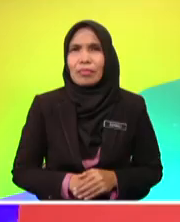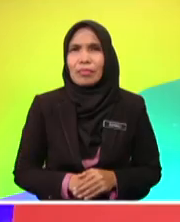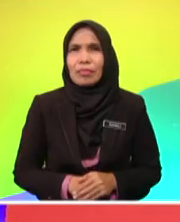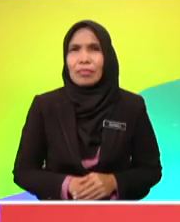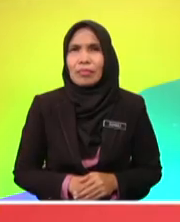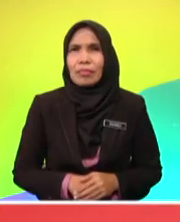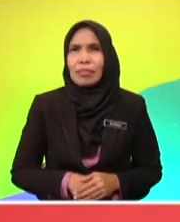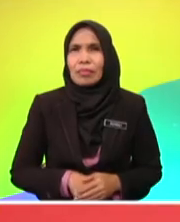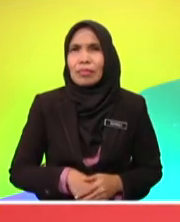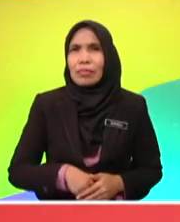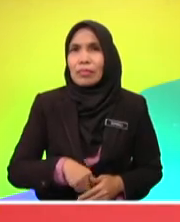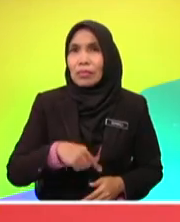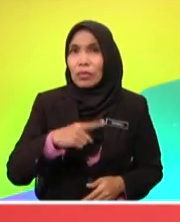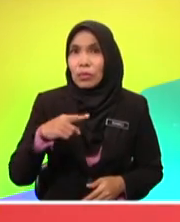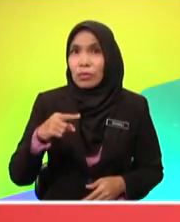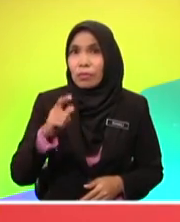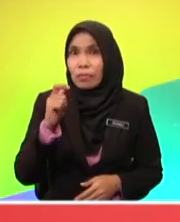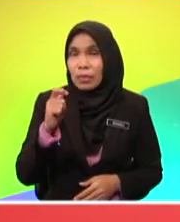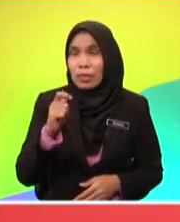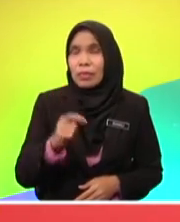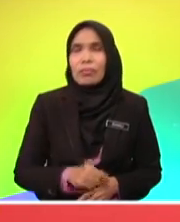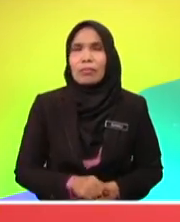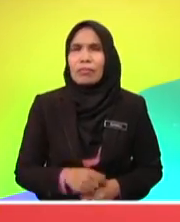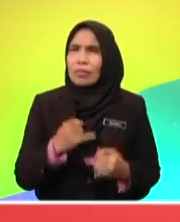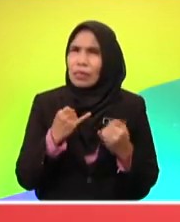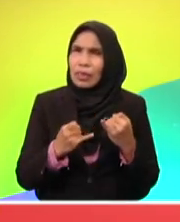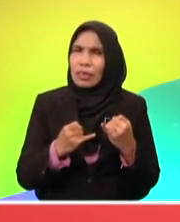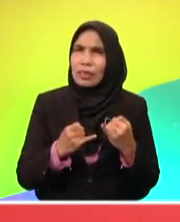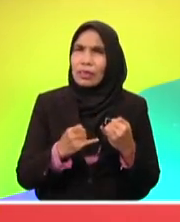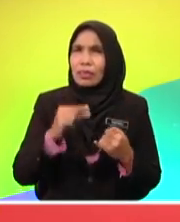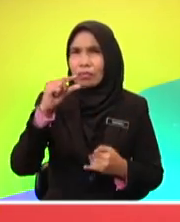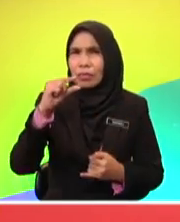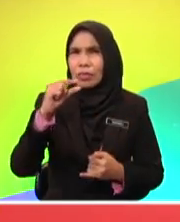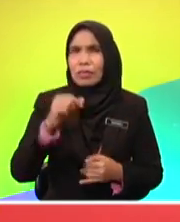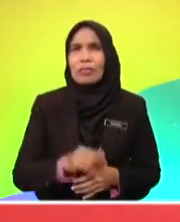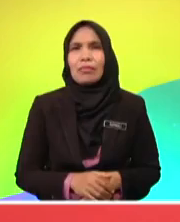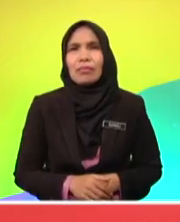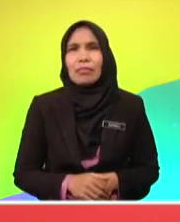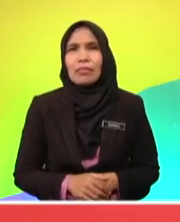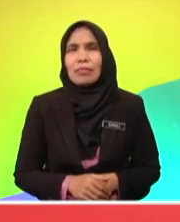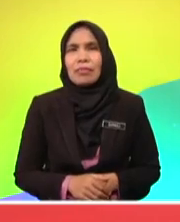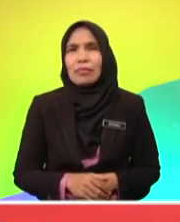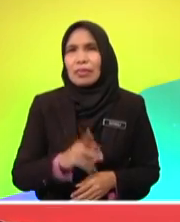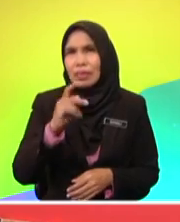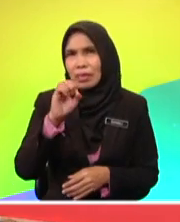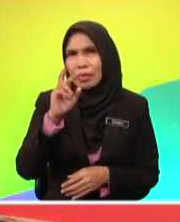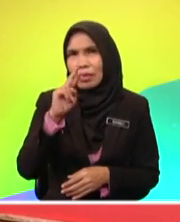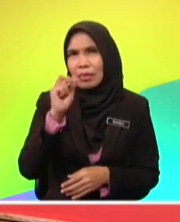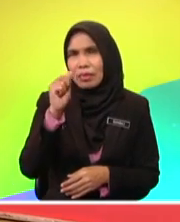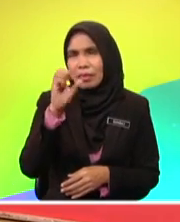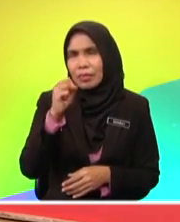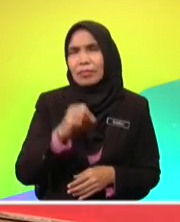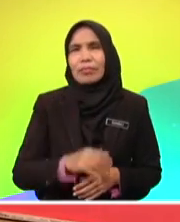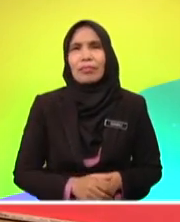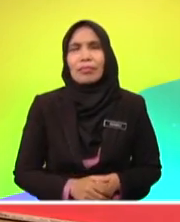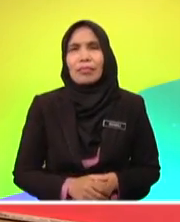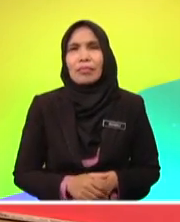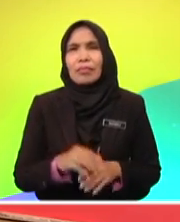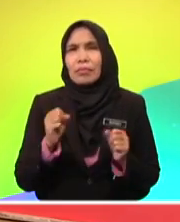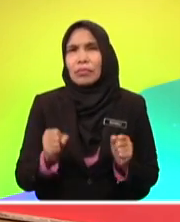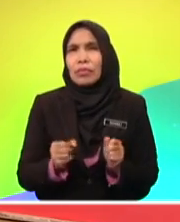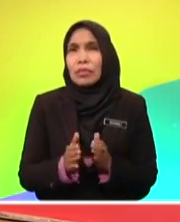huruf G. Betul. Keras. Keras. Kemudian boleh jadikan beg tangan, boleh jadikan hiasan, boleh jadi